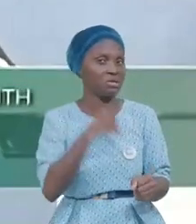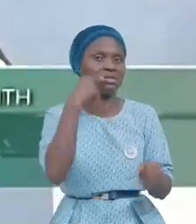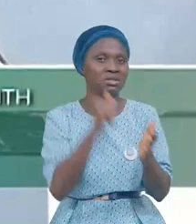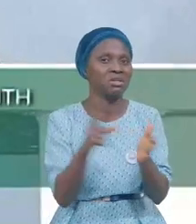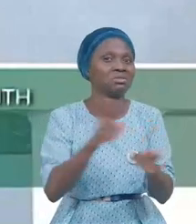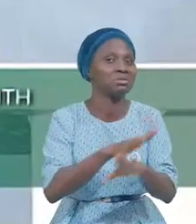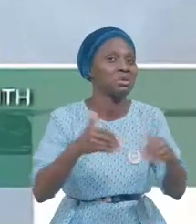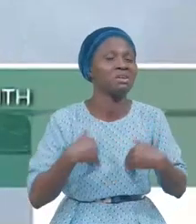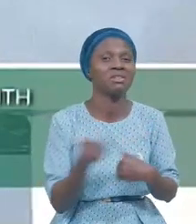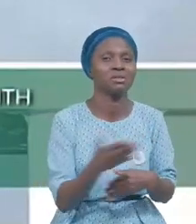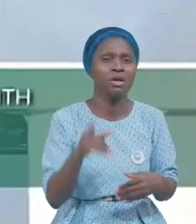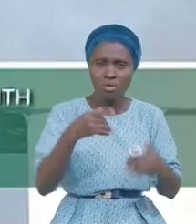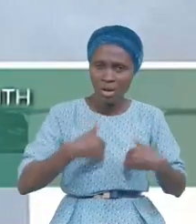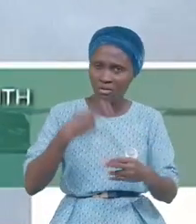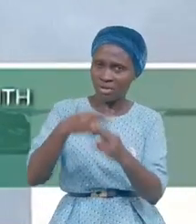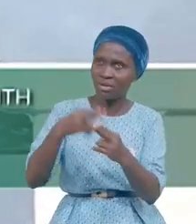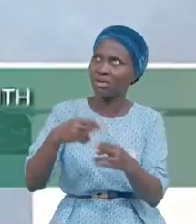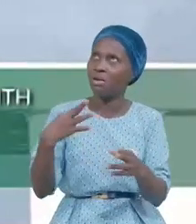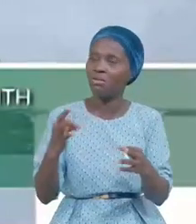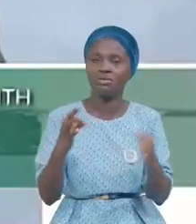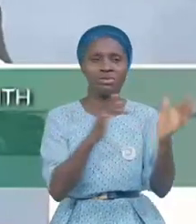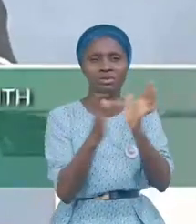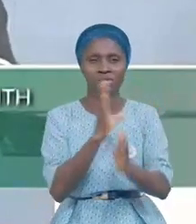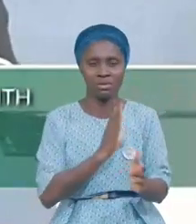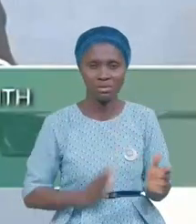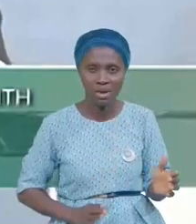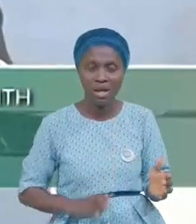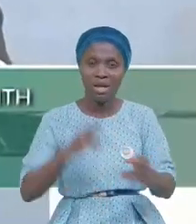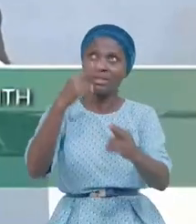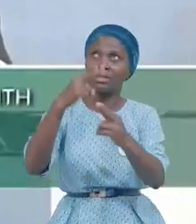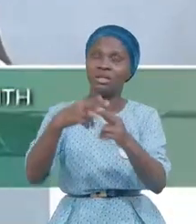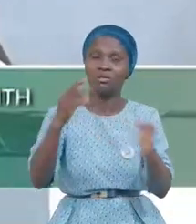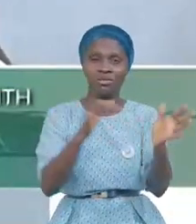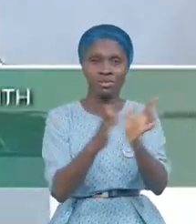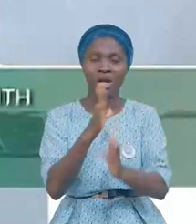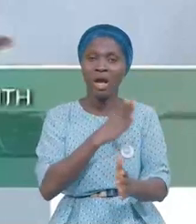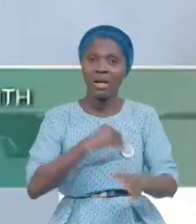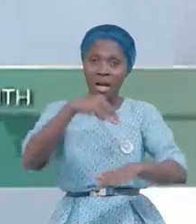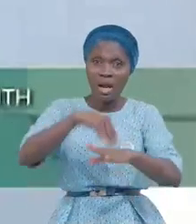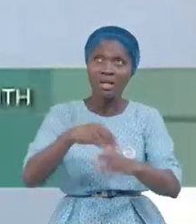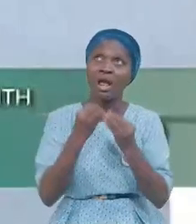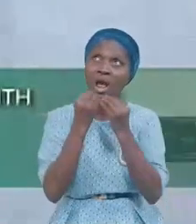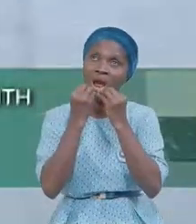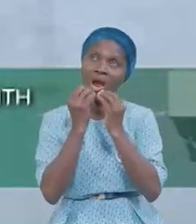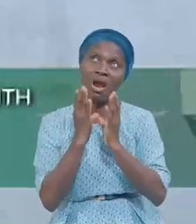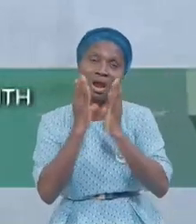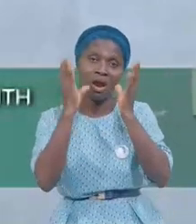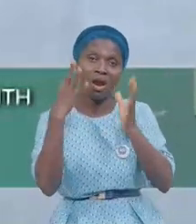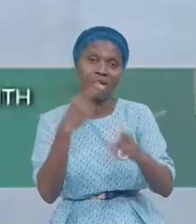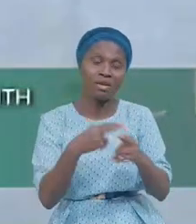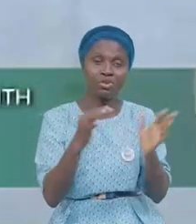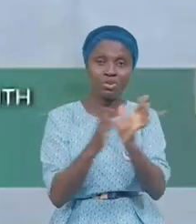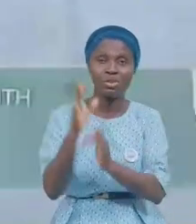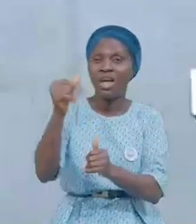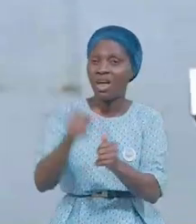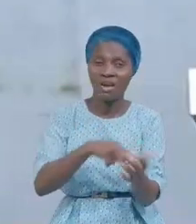as le nom de Jésus. Et au nom de Jésus, tout genou fléchi. Et ce que tu as, ce